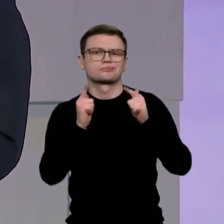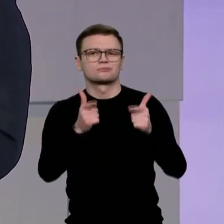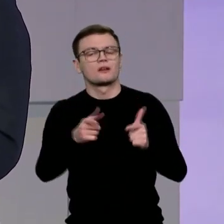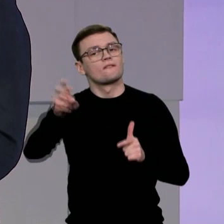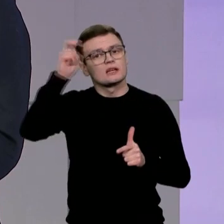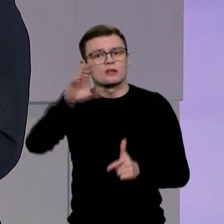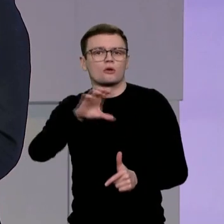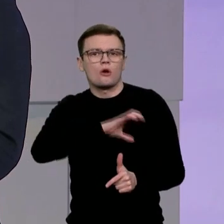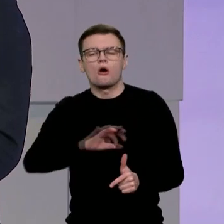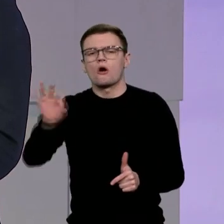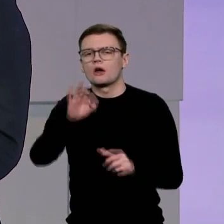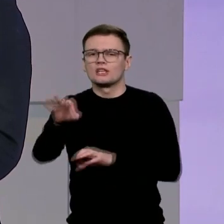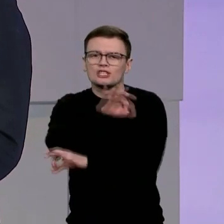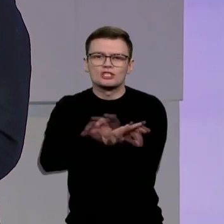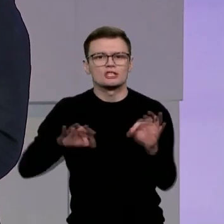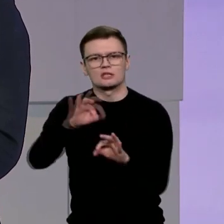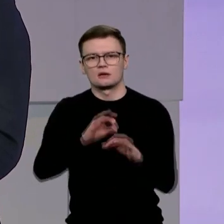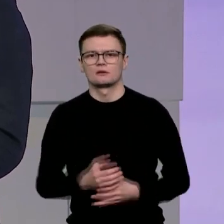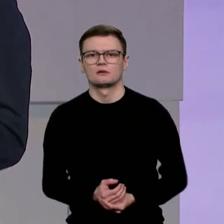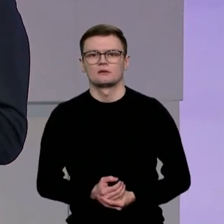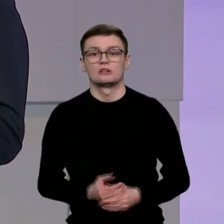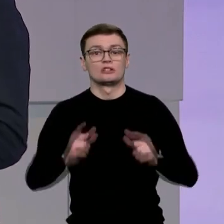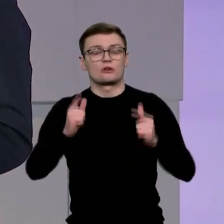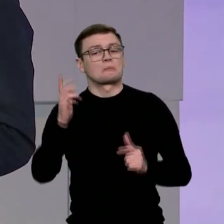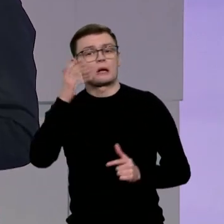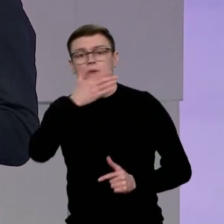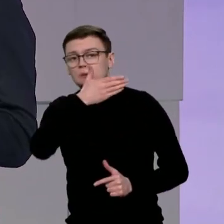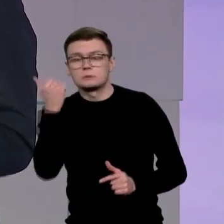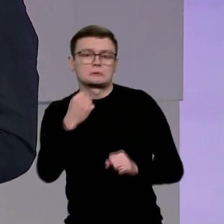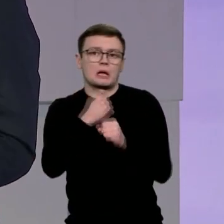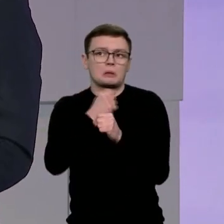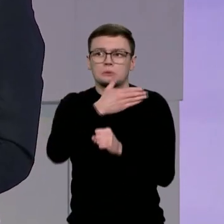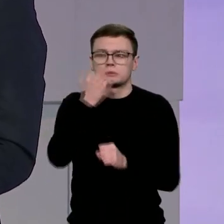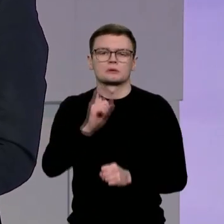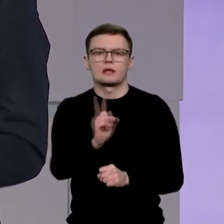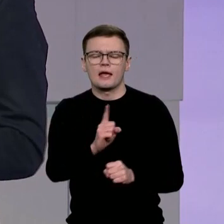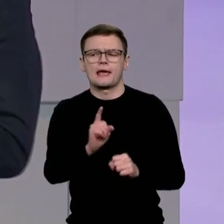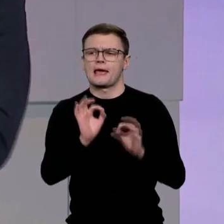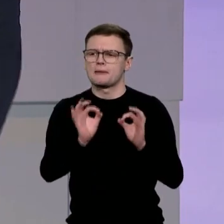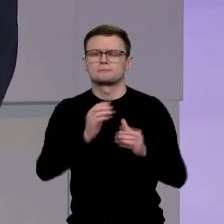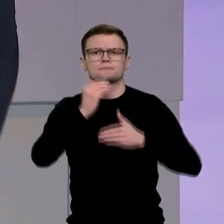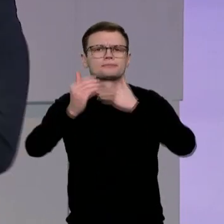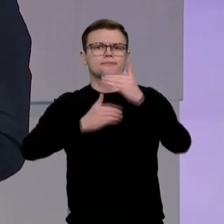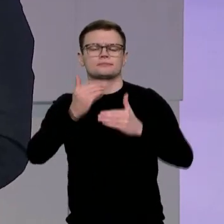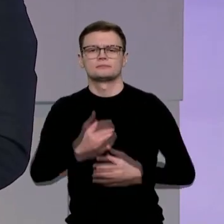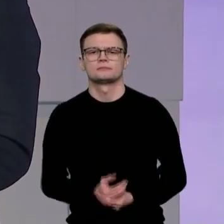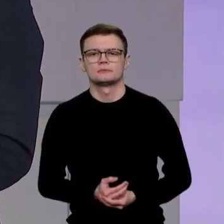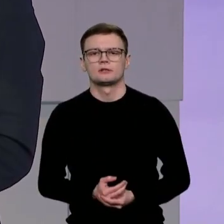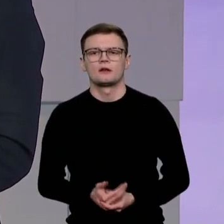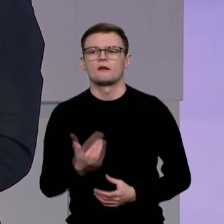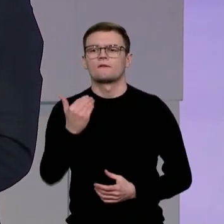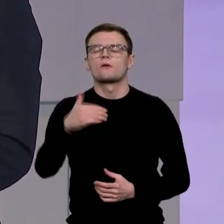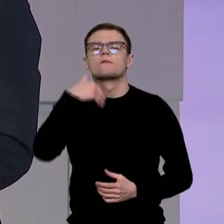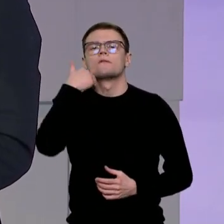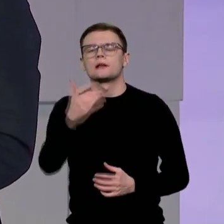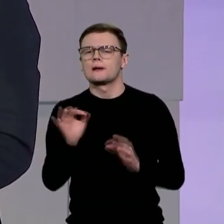kryptį. Nėra taip, kad nėra mąstoma ir nėra daroma. Yra labai kryptingai ir metodiškai daroma, kad tai veiktų ilgame laikotarpyje. Kai